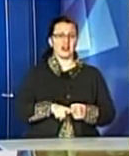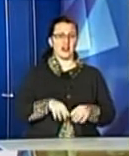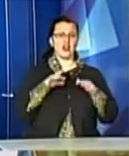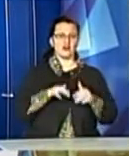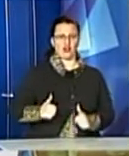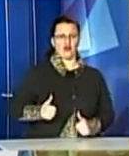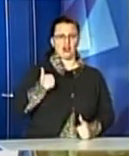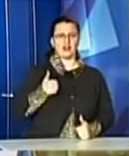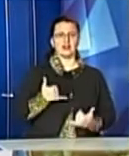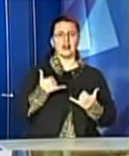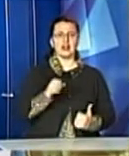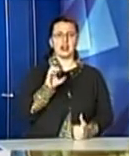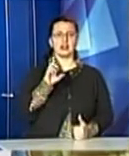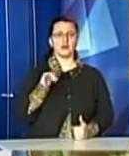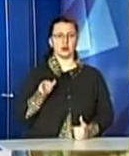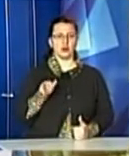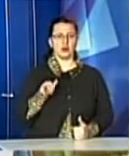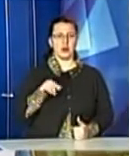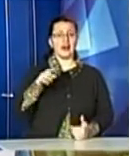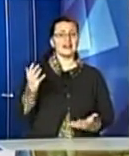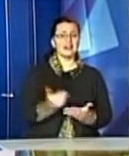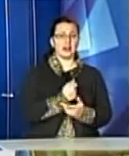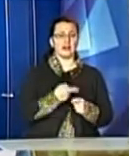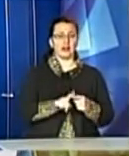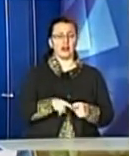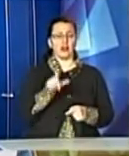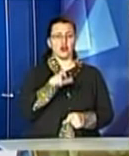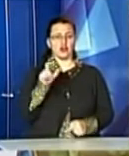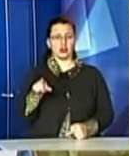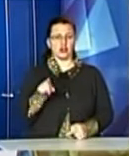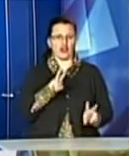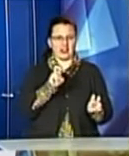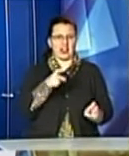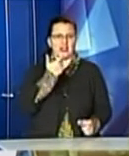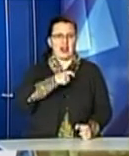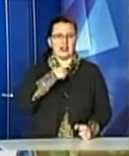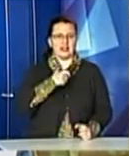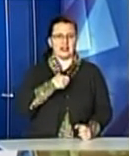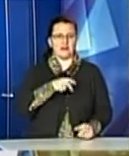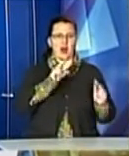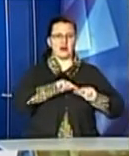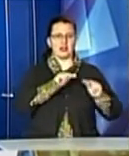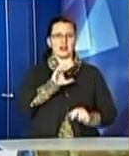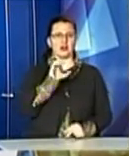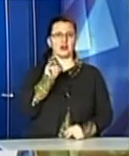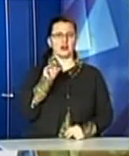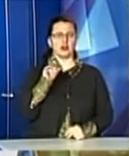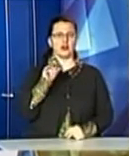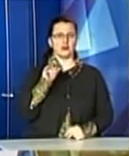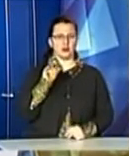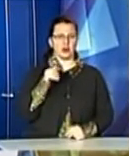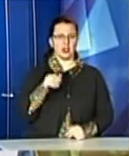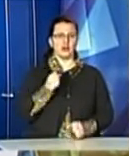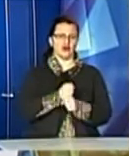СБУ, знайти тих людей, які себе називали співробітниками СБУ і вчинили